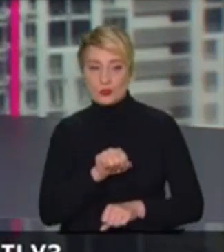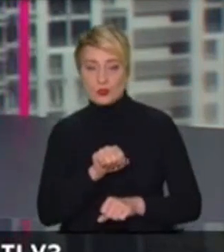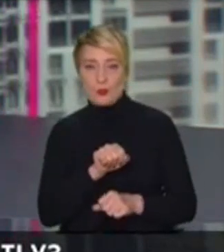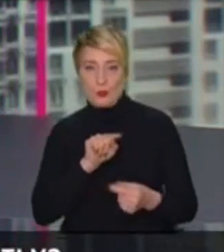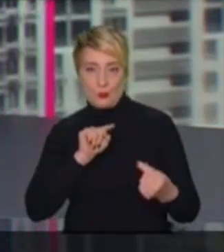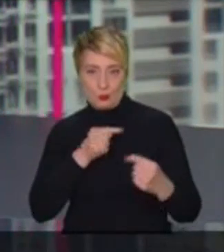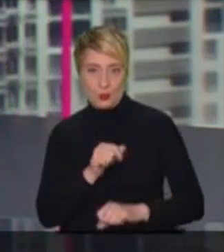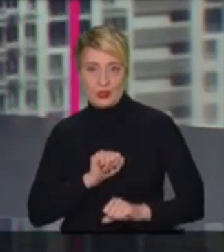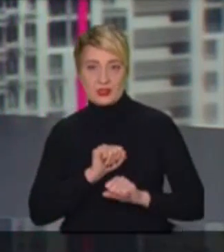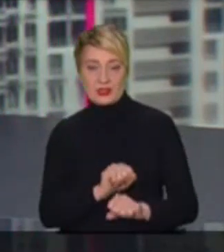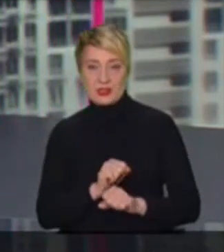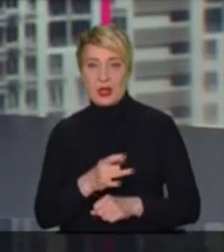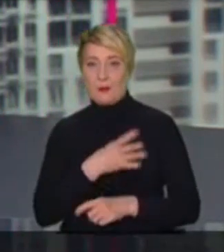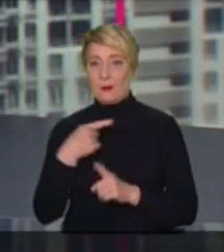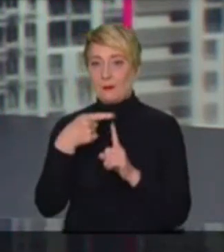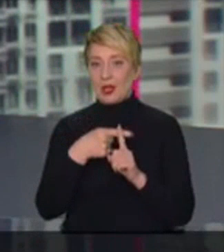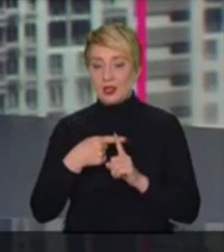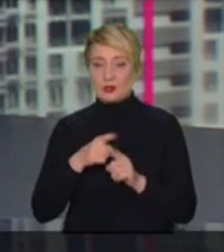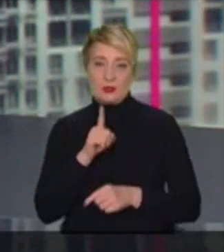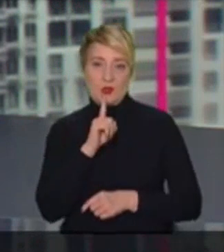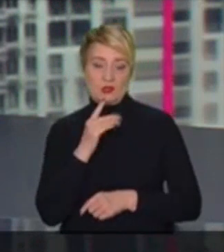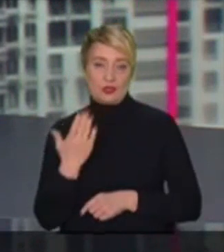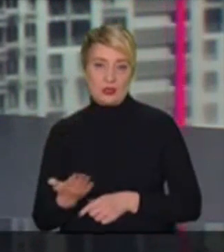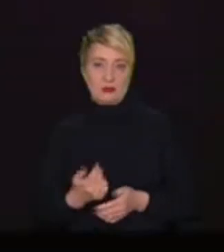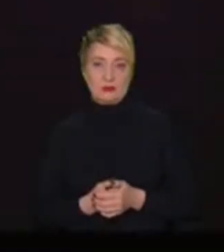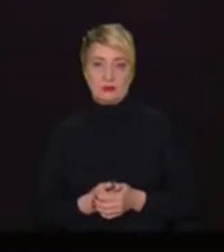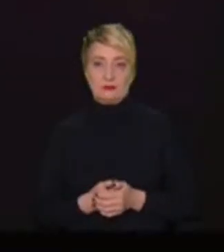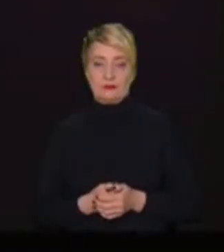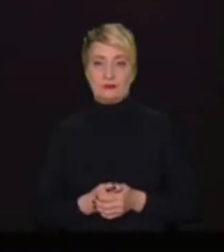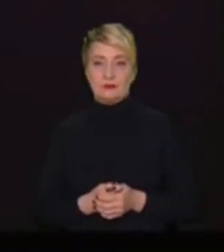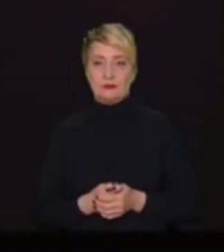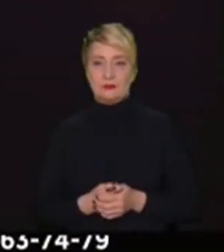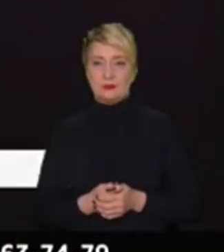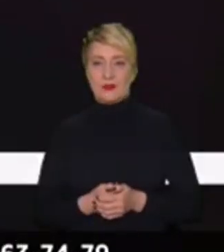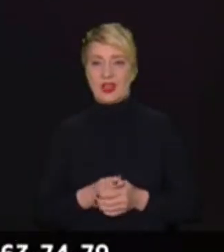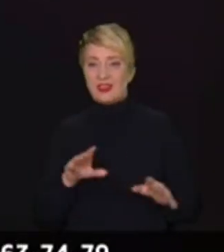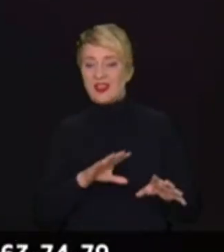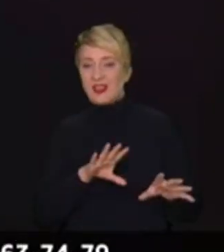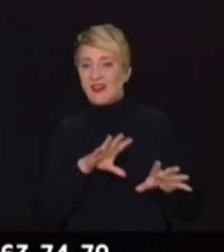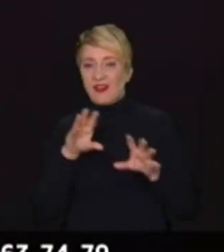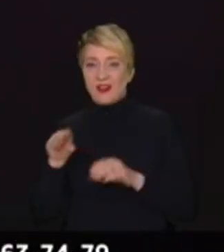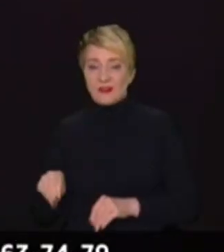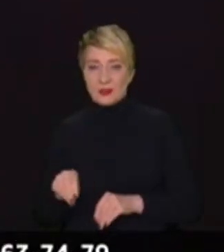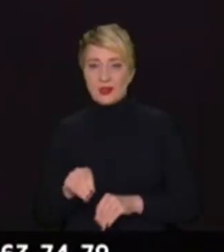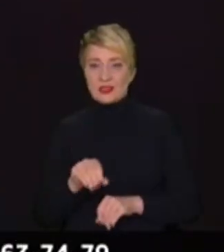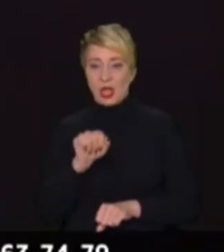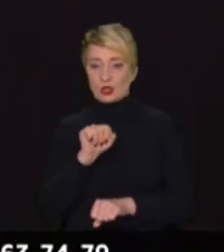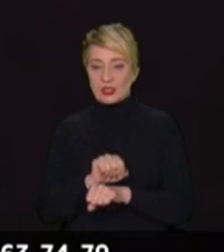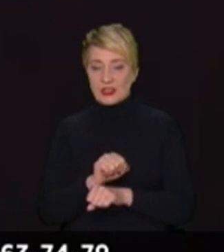розпусті, білоруси мовчать. Побуті не милості, мені встановили своє нова